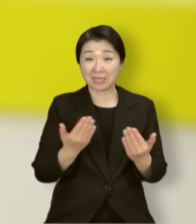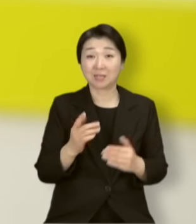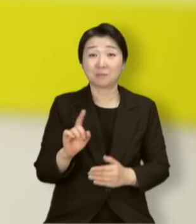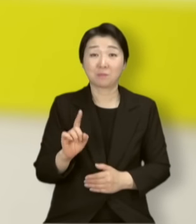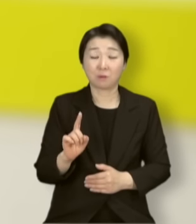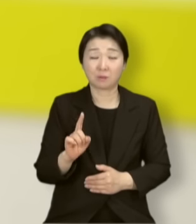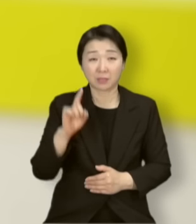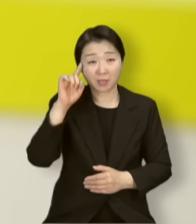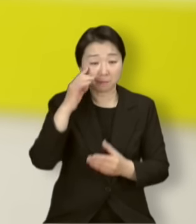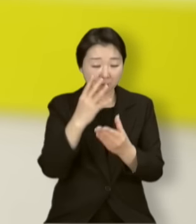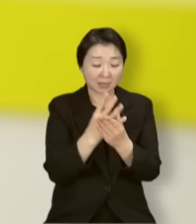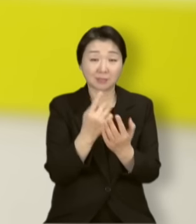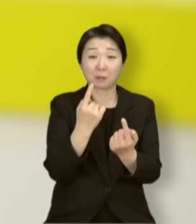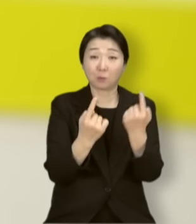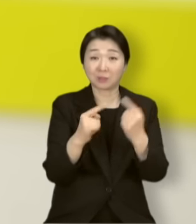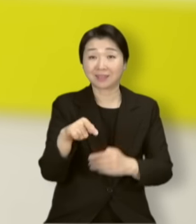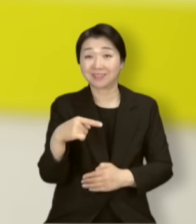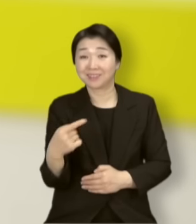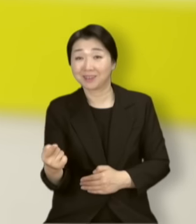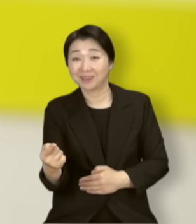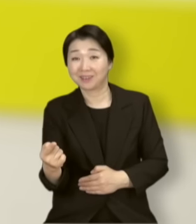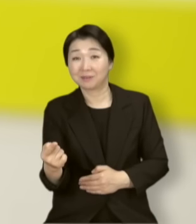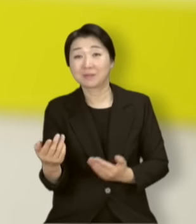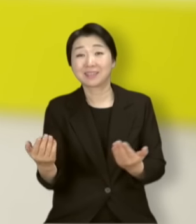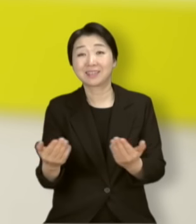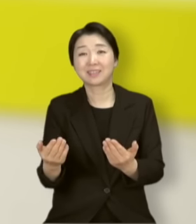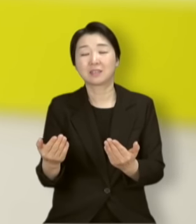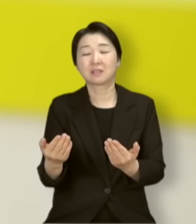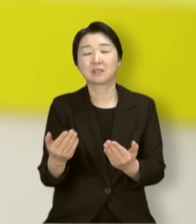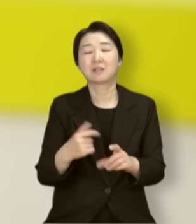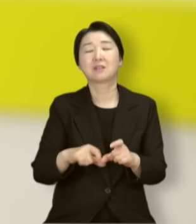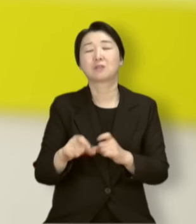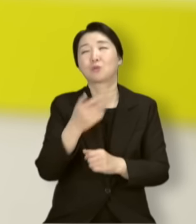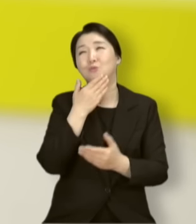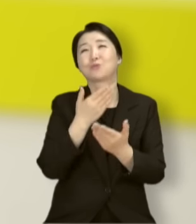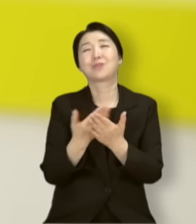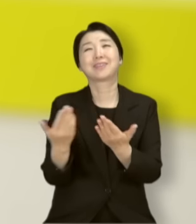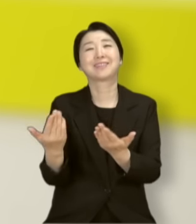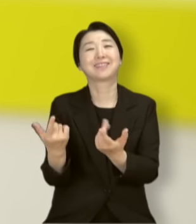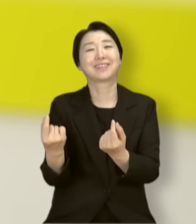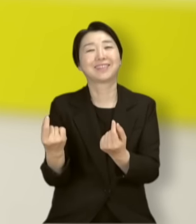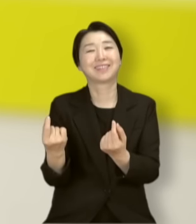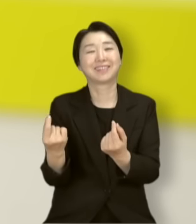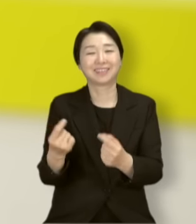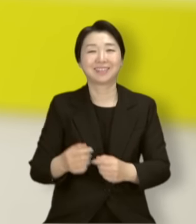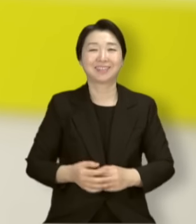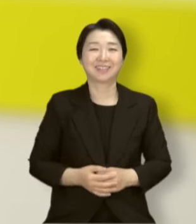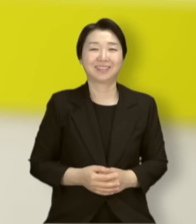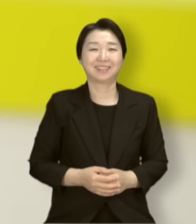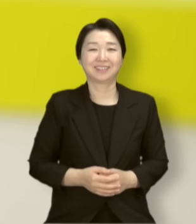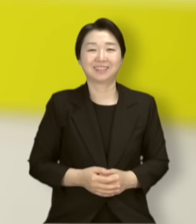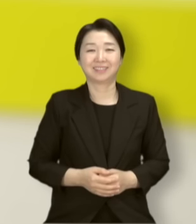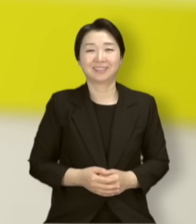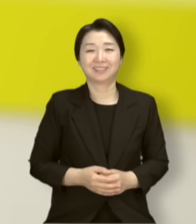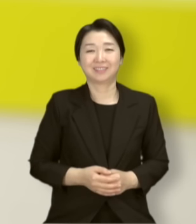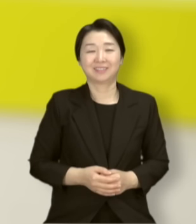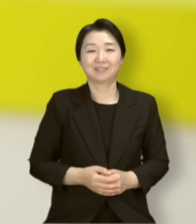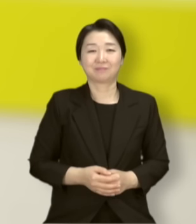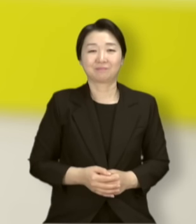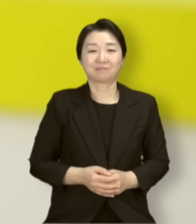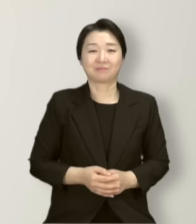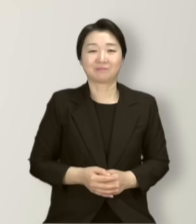제가 박사하는 것보다 그 옆에 있는 일이 더 메인 조합이었는지 모르죠. 야 예. 그렇게